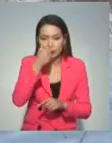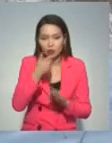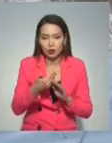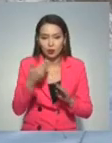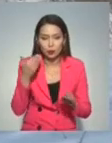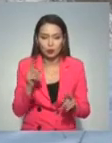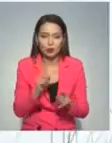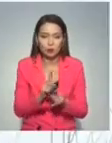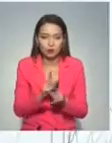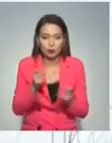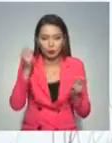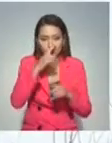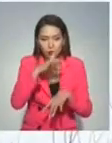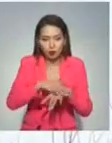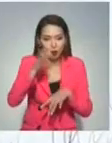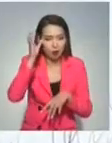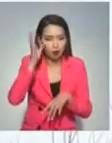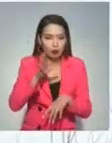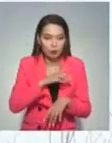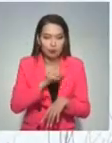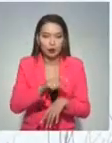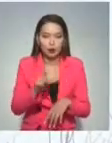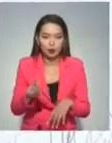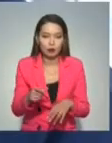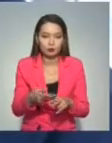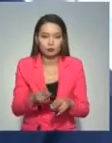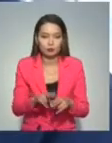чех қалымдар анықтаған. Нәтижесі адам шошырлық.